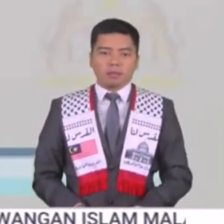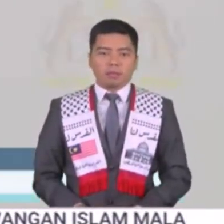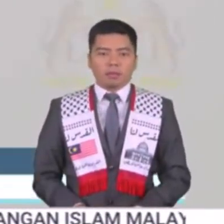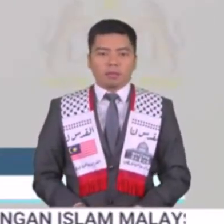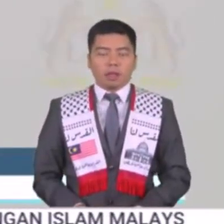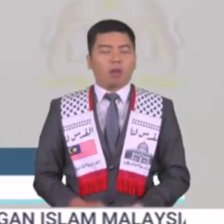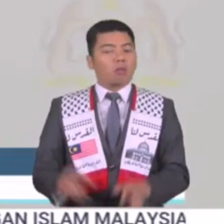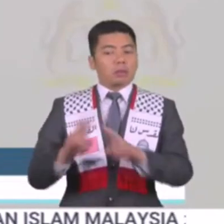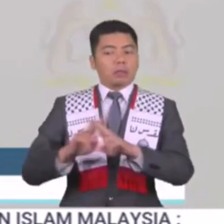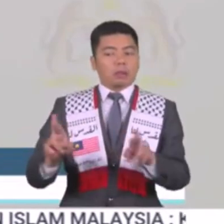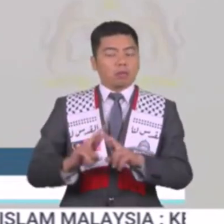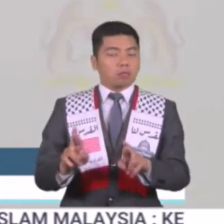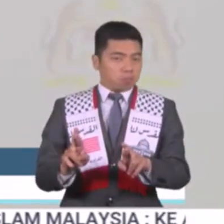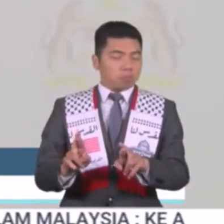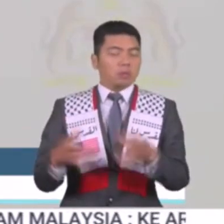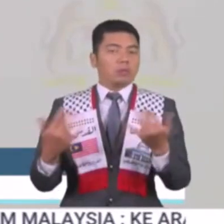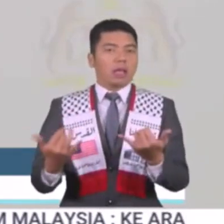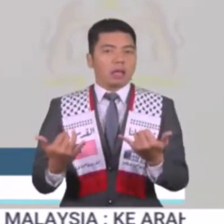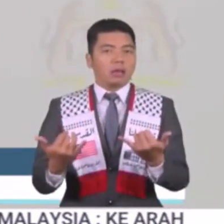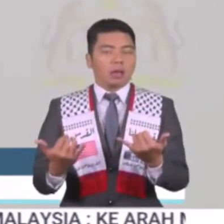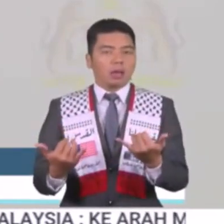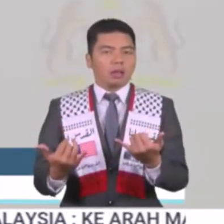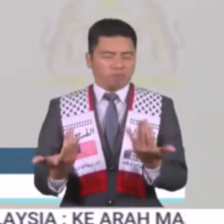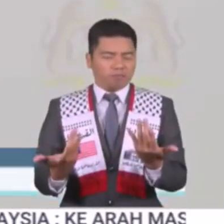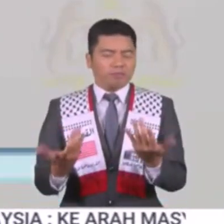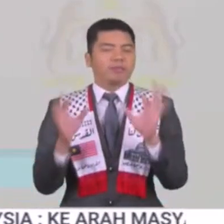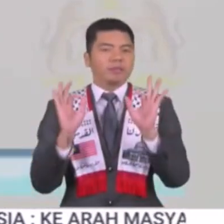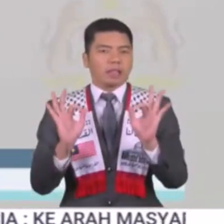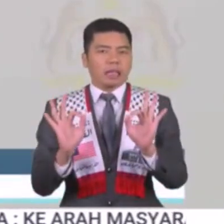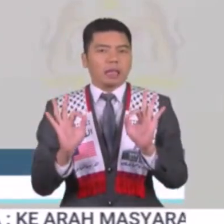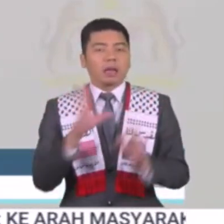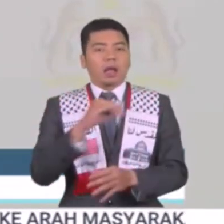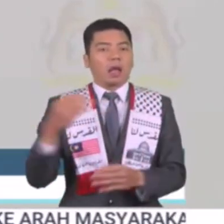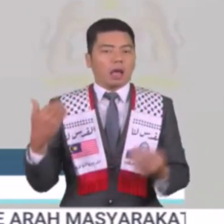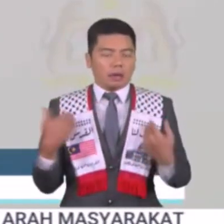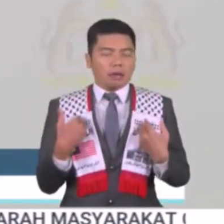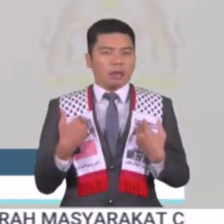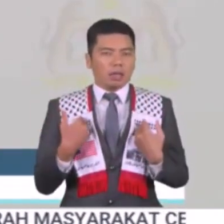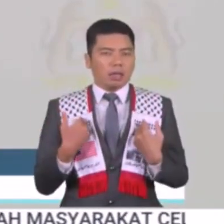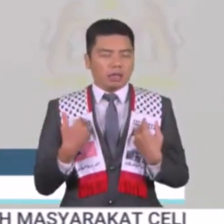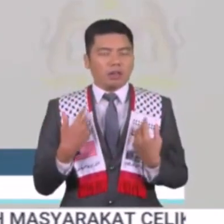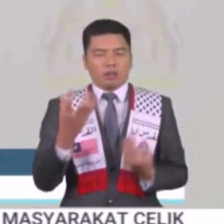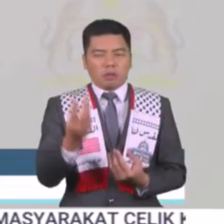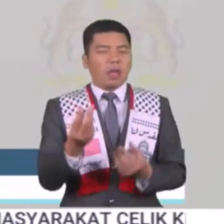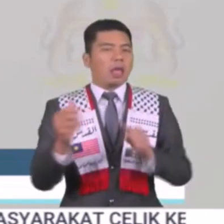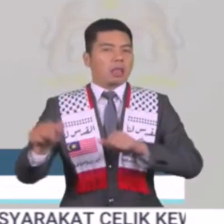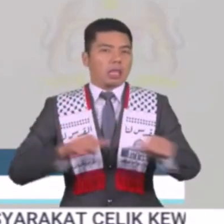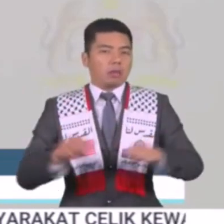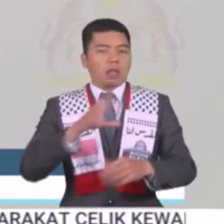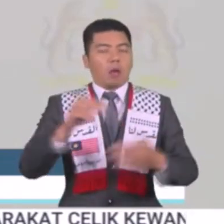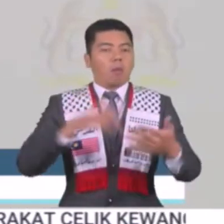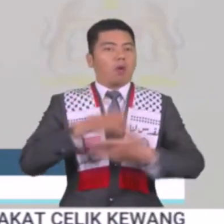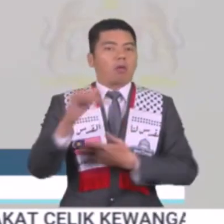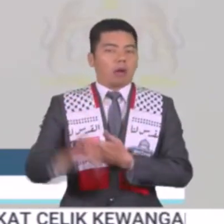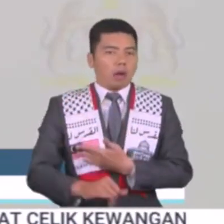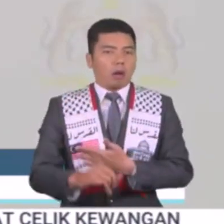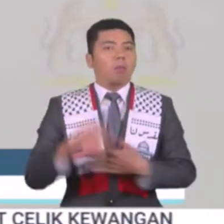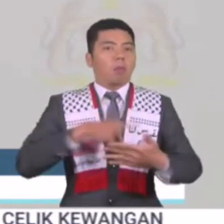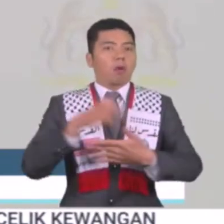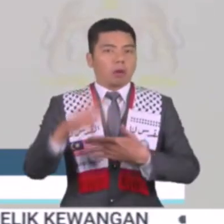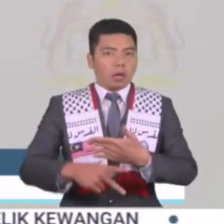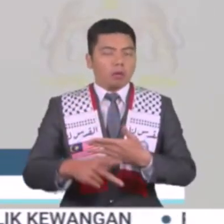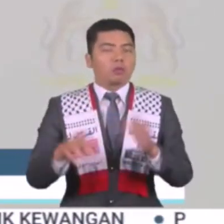Dari segi persiapan, setakat ini nampaknya cukup baik dan ada sejumlah aktiviti dan program seperti